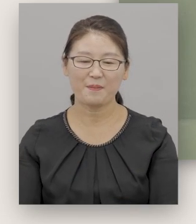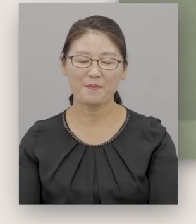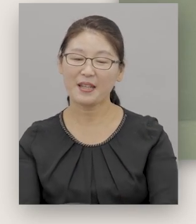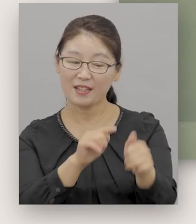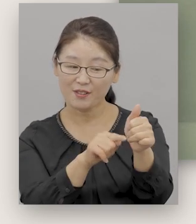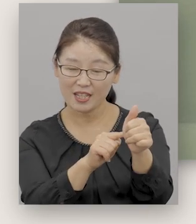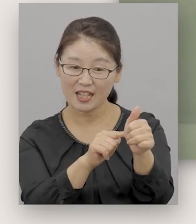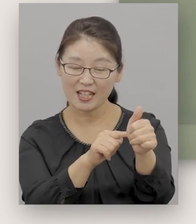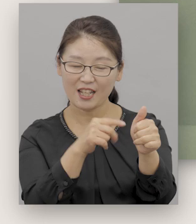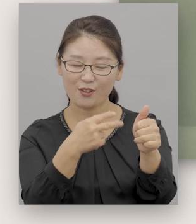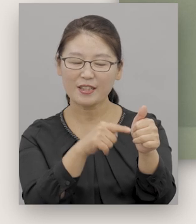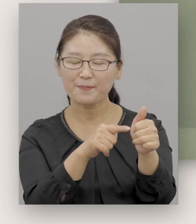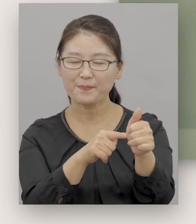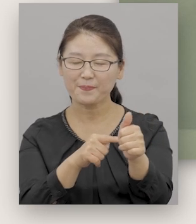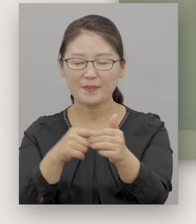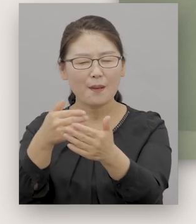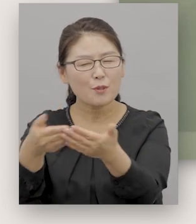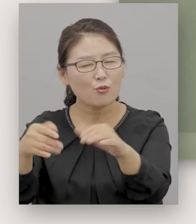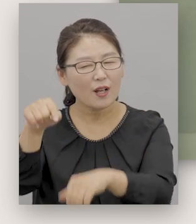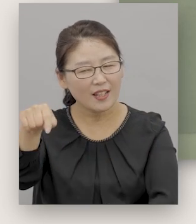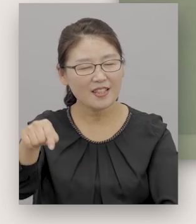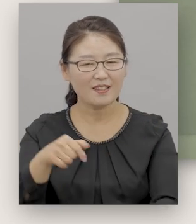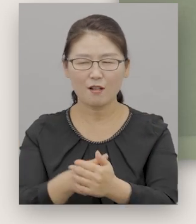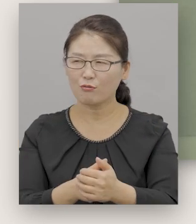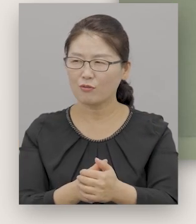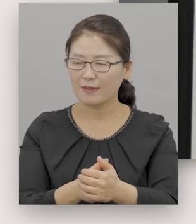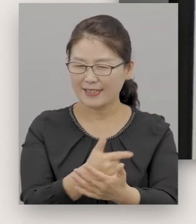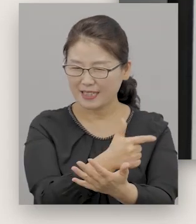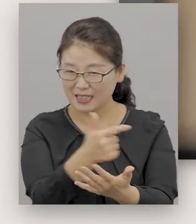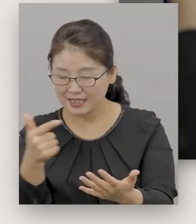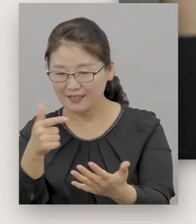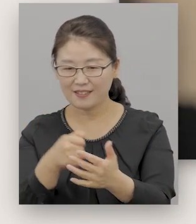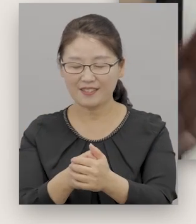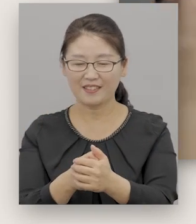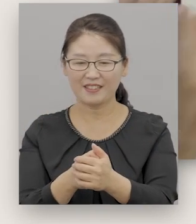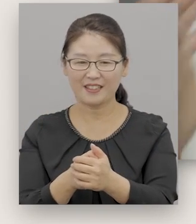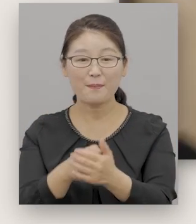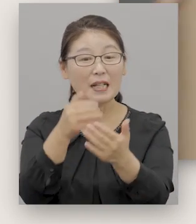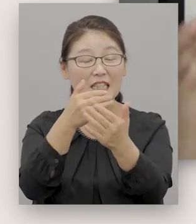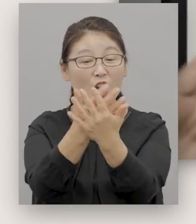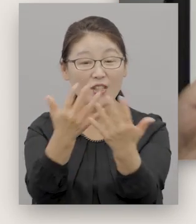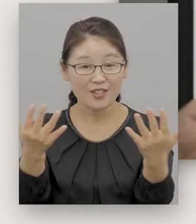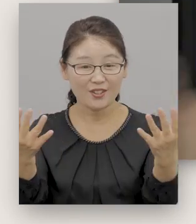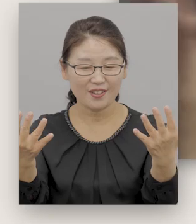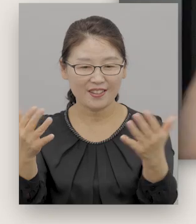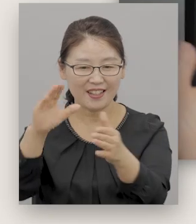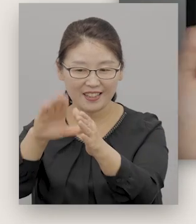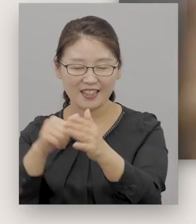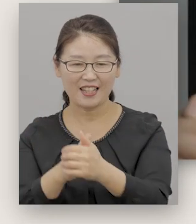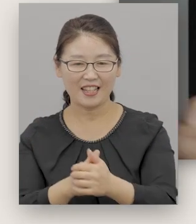정말 대규모 회고전을 하게 되는데 그때 이제 만드는 포스터를 본인이 직접 디자인을 한 거예요. 근데